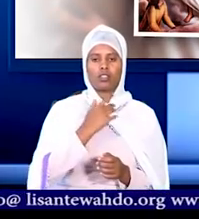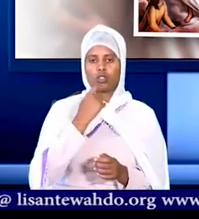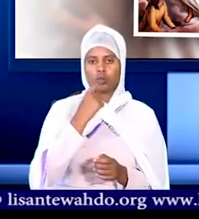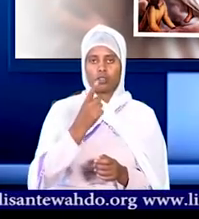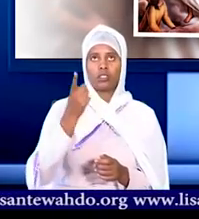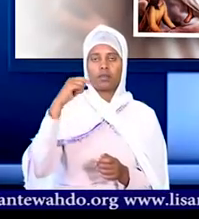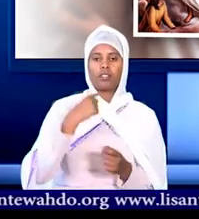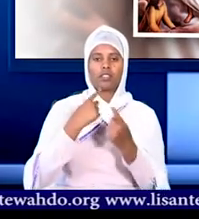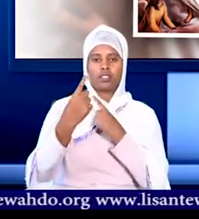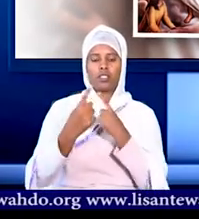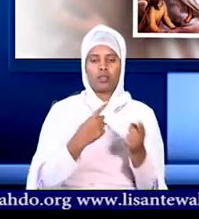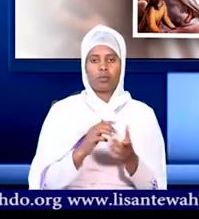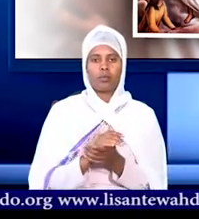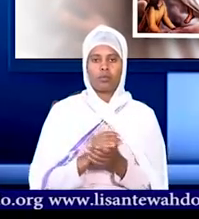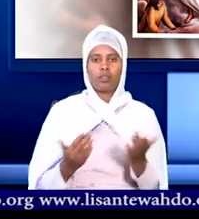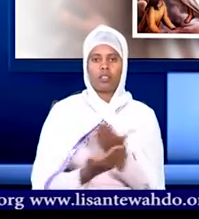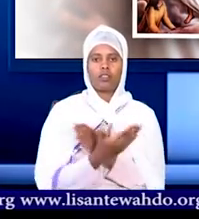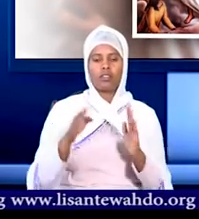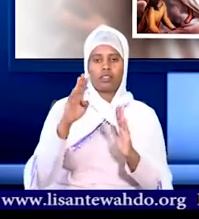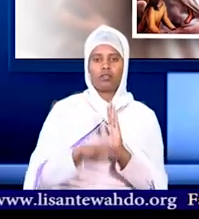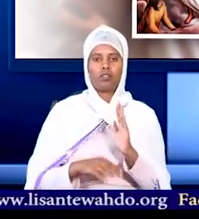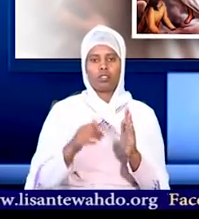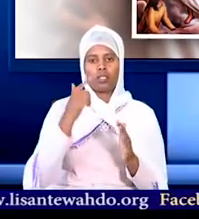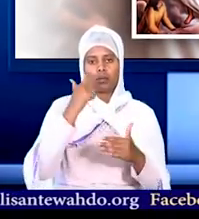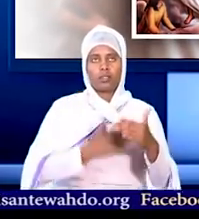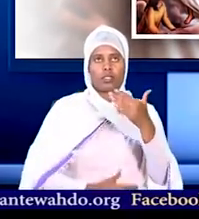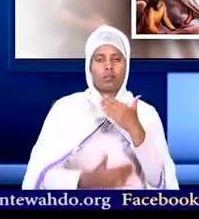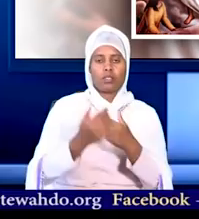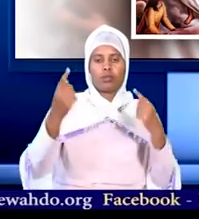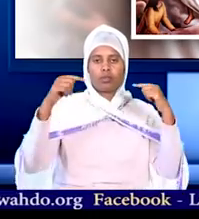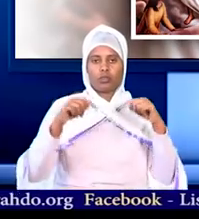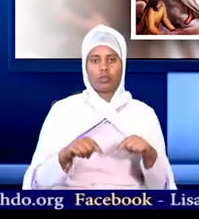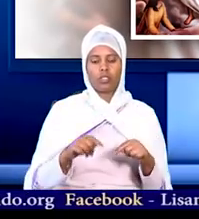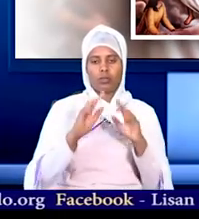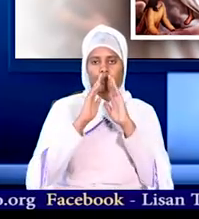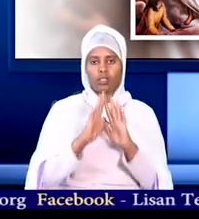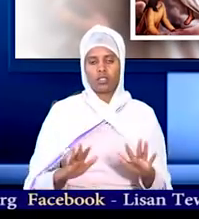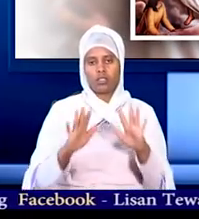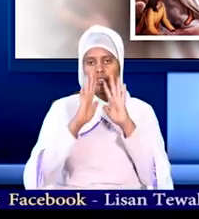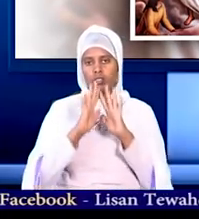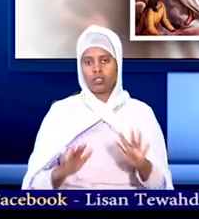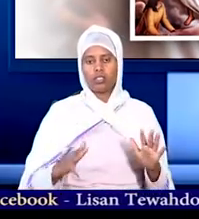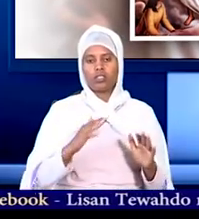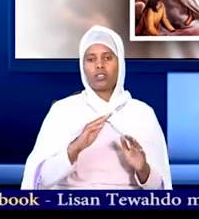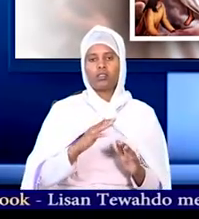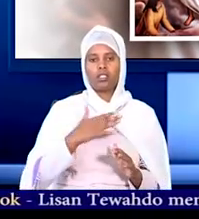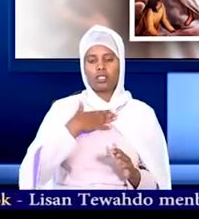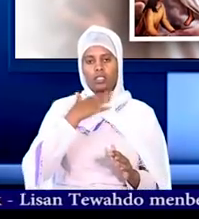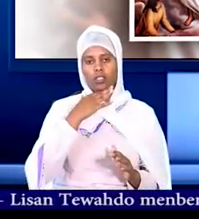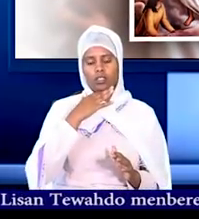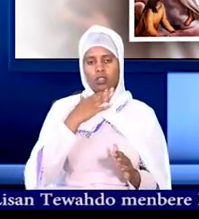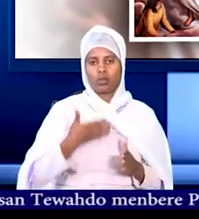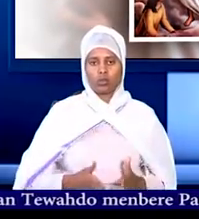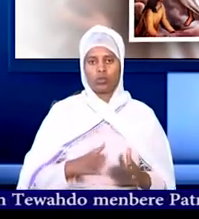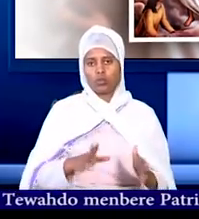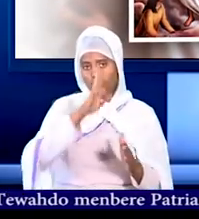ኣይተረፈን እግዚኣብሔር ዝተናበቦን ዝተናገሮን ኣይተርፍን ካብ ሰማይ ወሪዱ ካብ